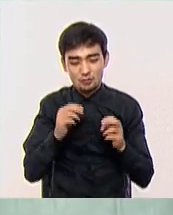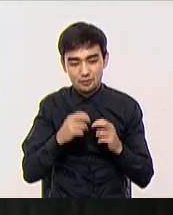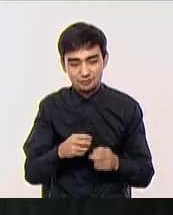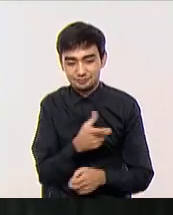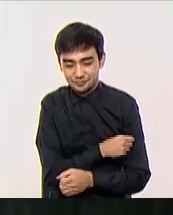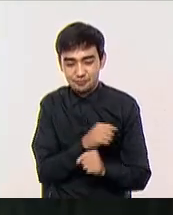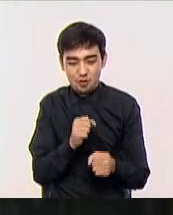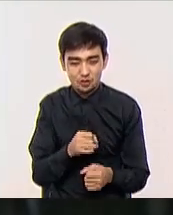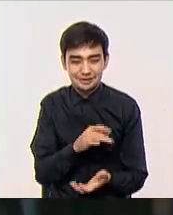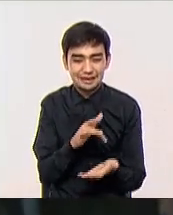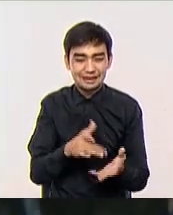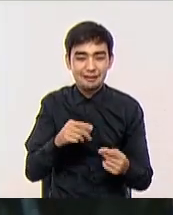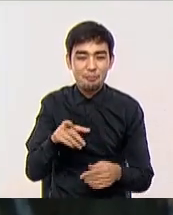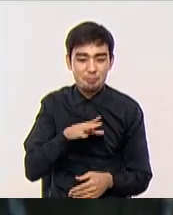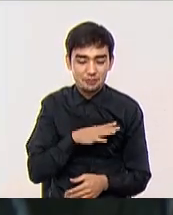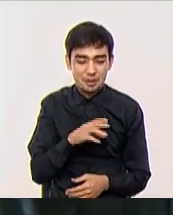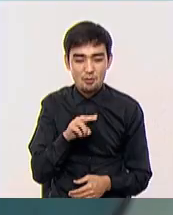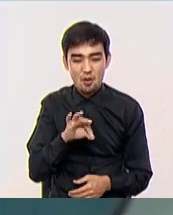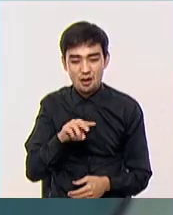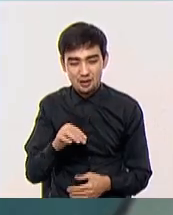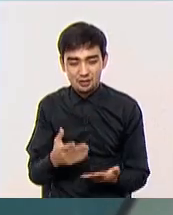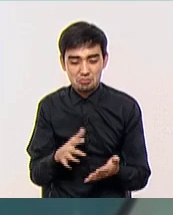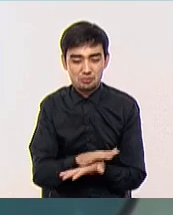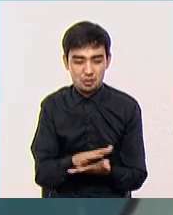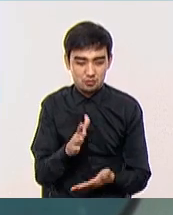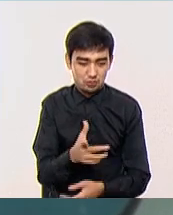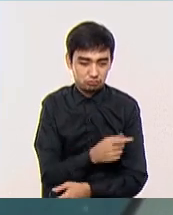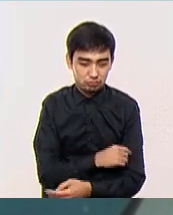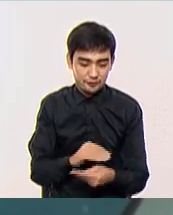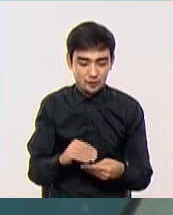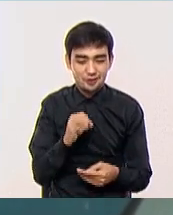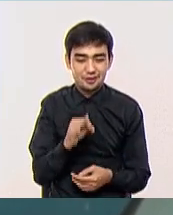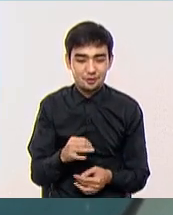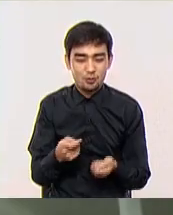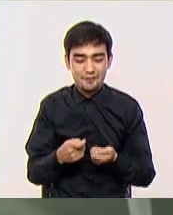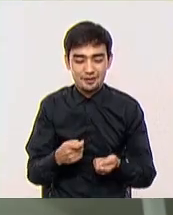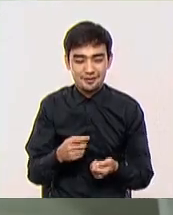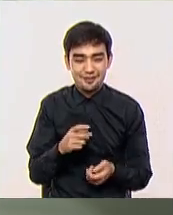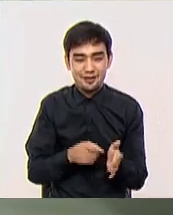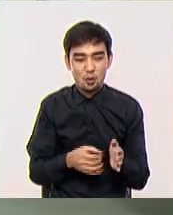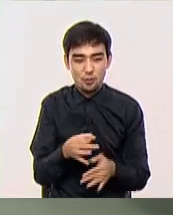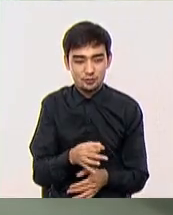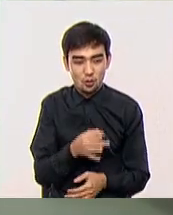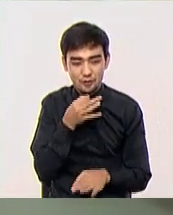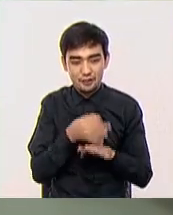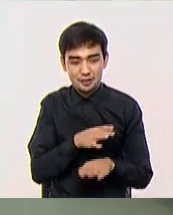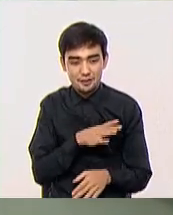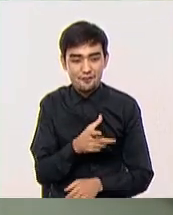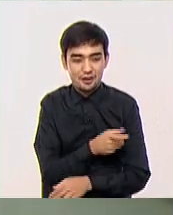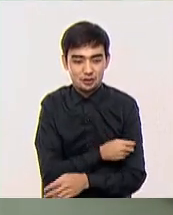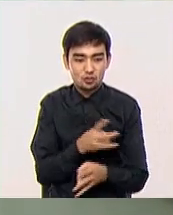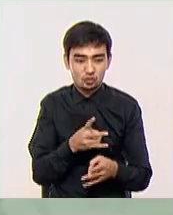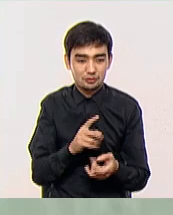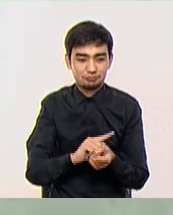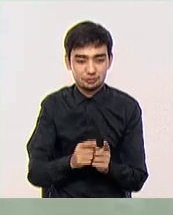тех же центрах вакцинации, в поликлиниках. Это будет бесплатно. При этом в управлении здравоохранения Карагандинской области ответили категорично, что вакцину